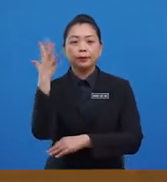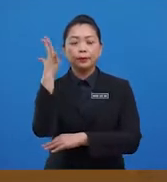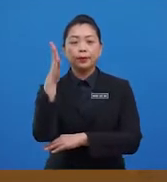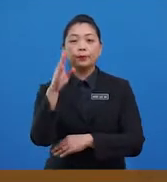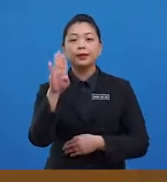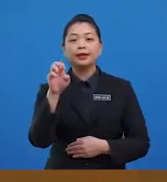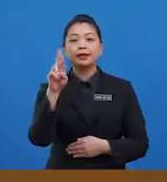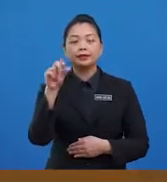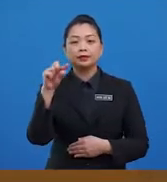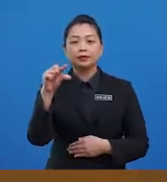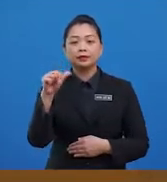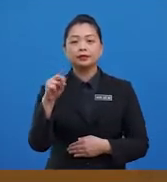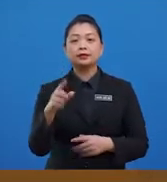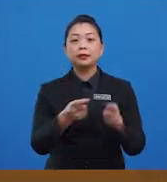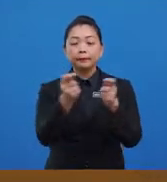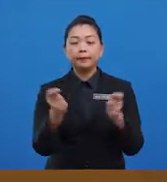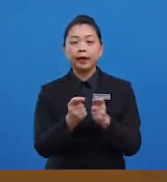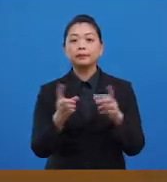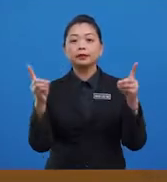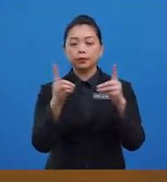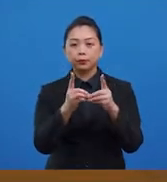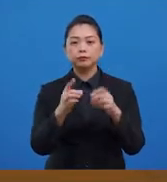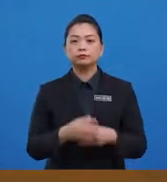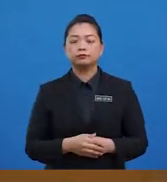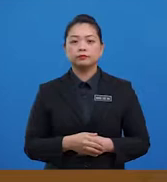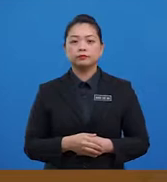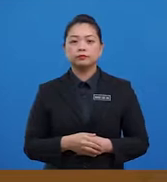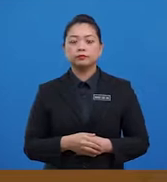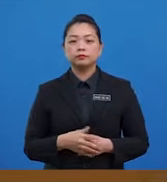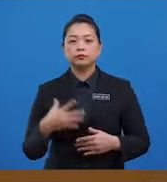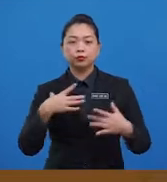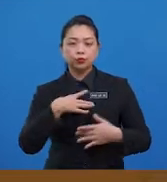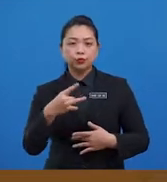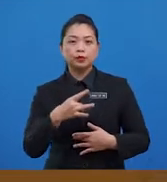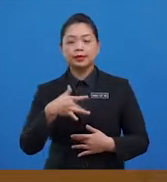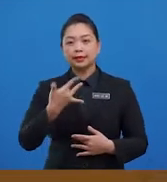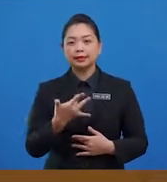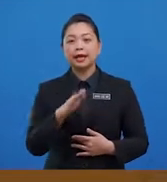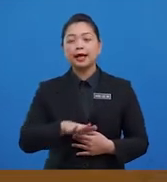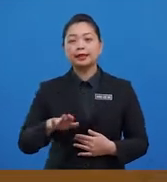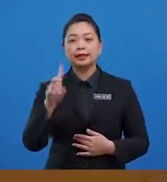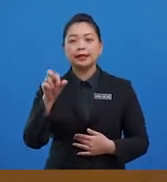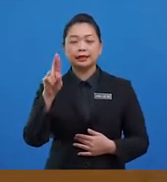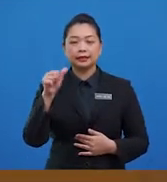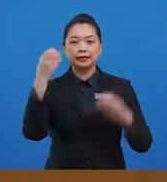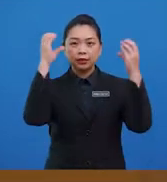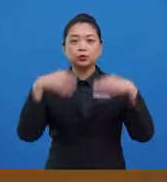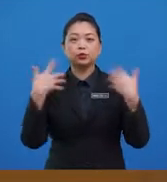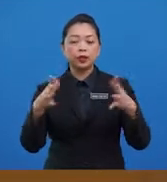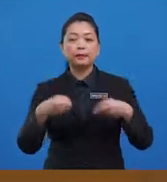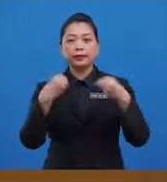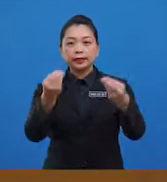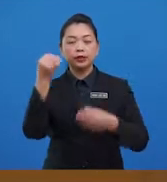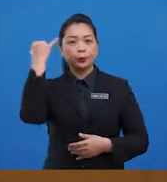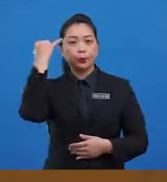Pohon berangan tempat bertemu. Girangnya rasa si anak dara. Cikgu sudah